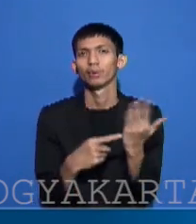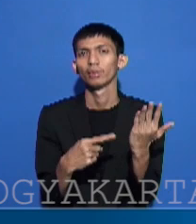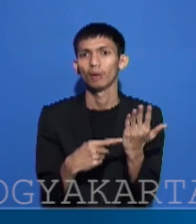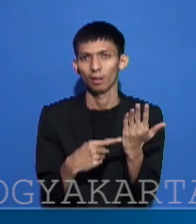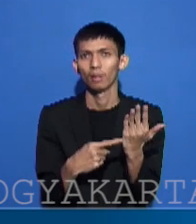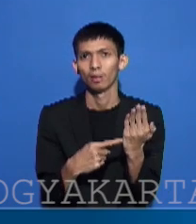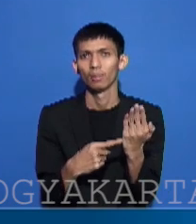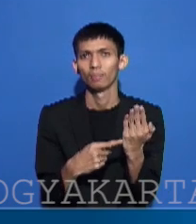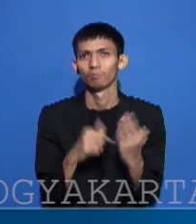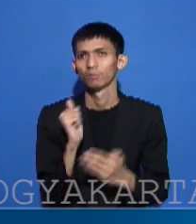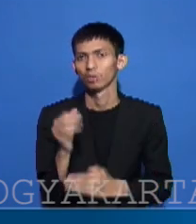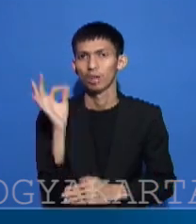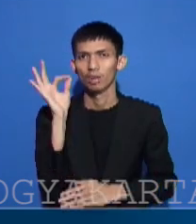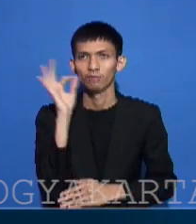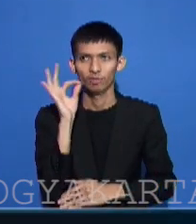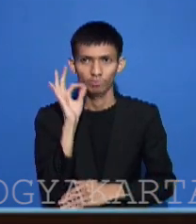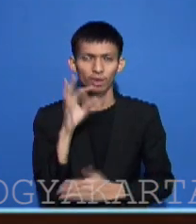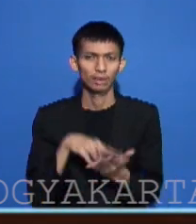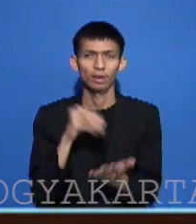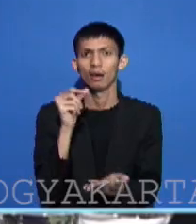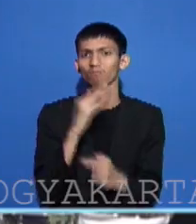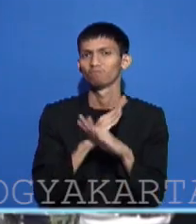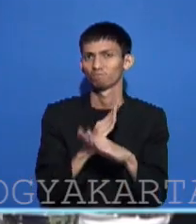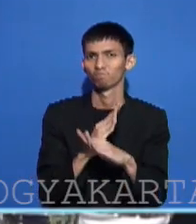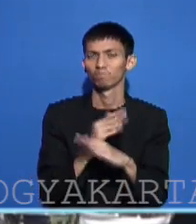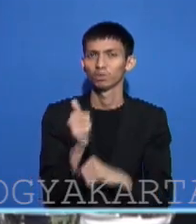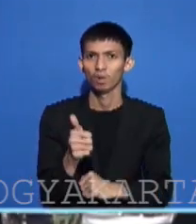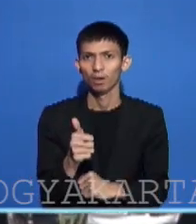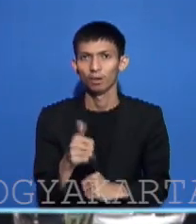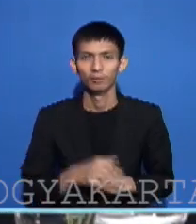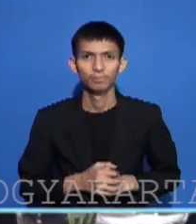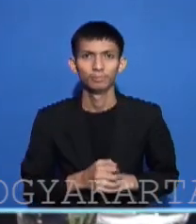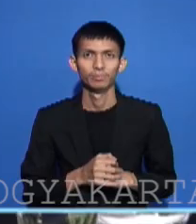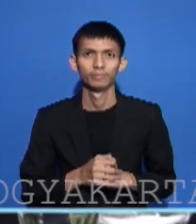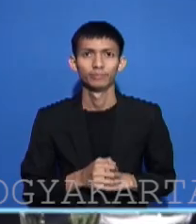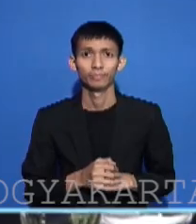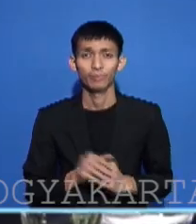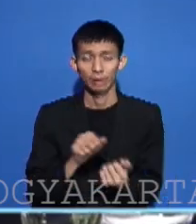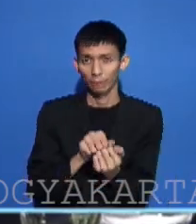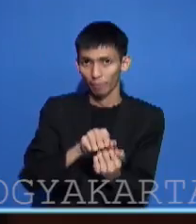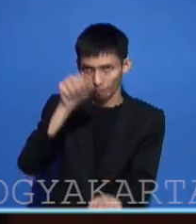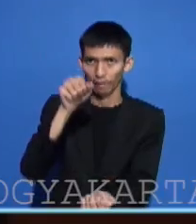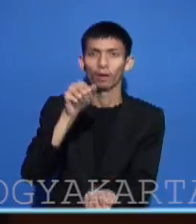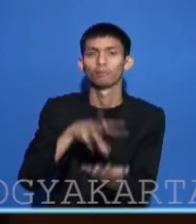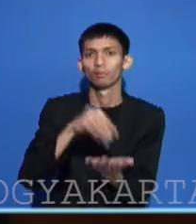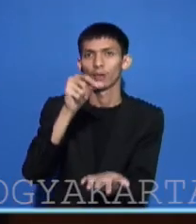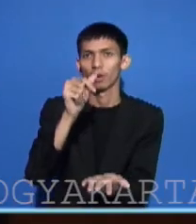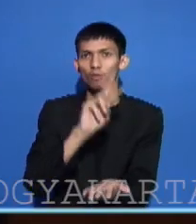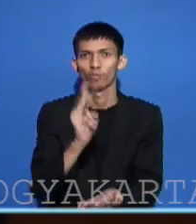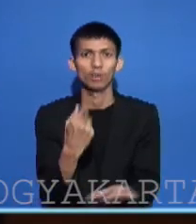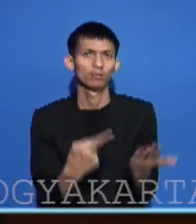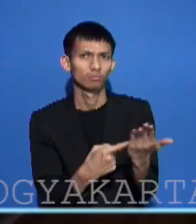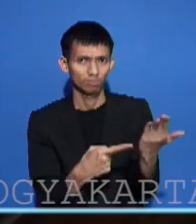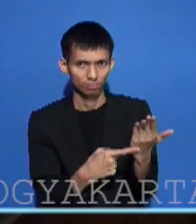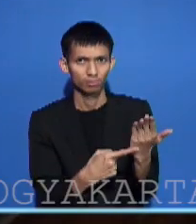antisipasi praktek mafia tanah yang terjadi di Indonesia. Digitalisasi buku tanah ini memberikan kepastian hukum, sehingga